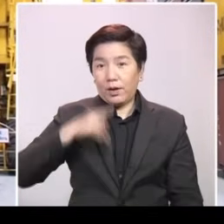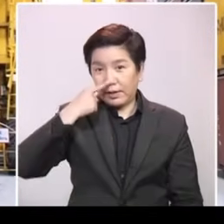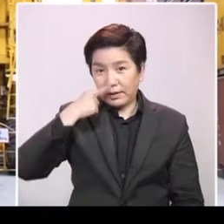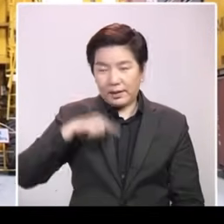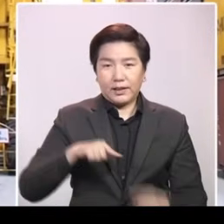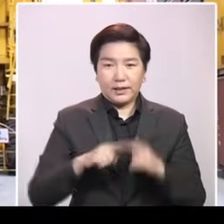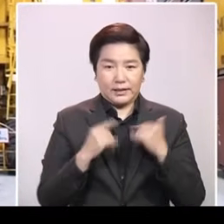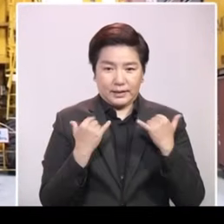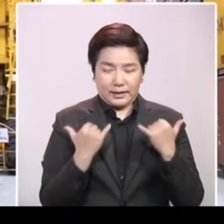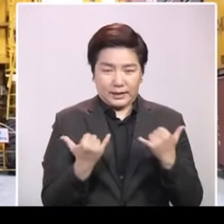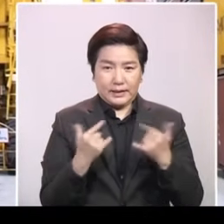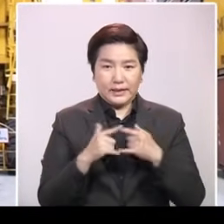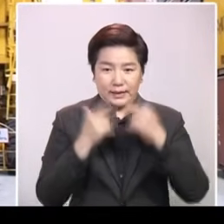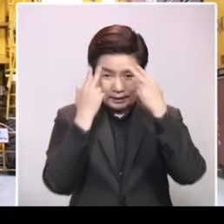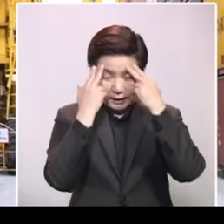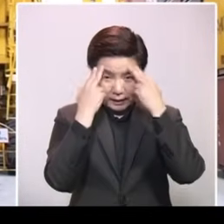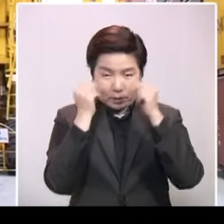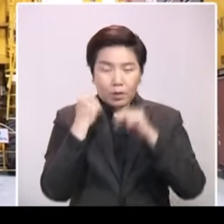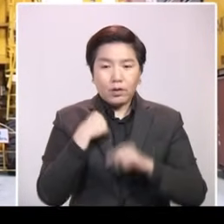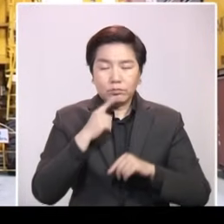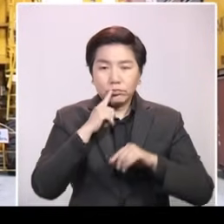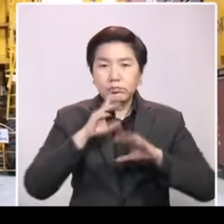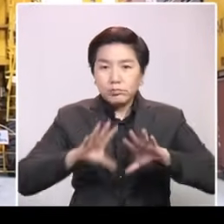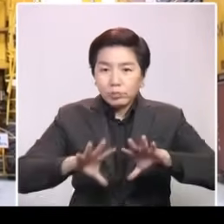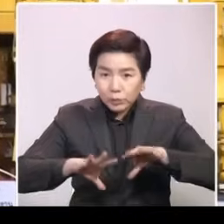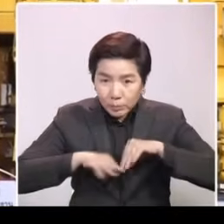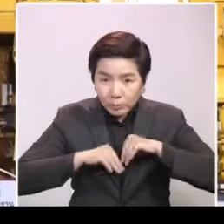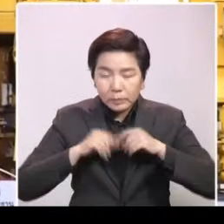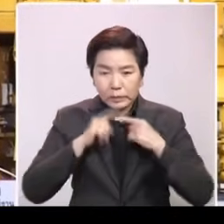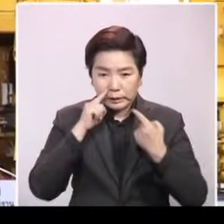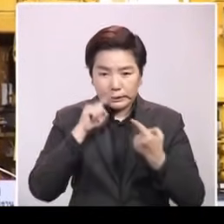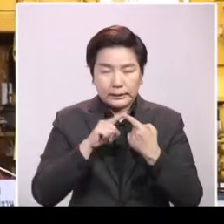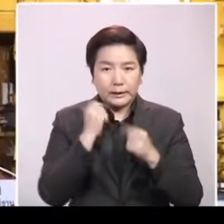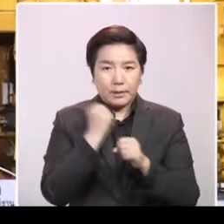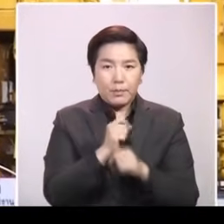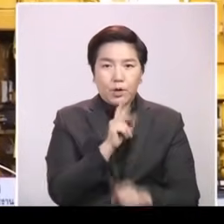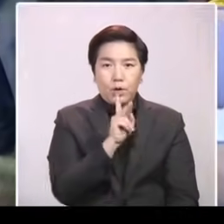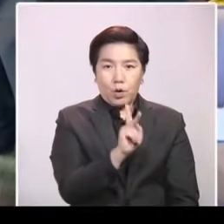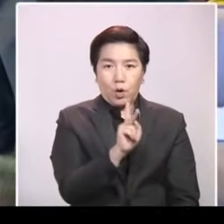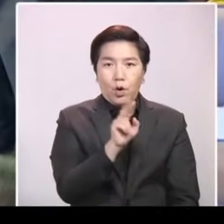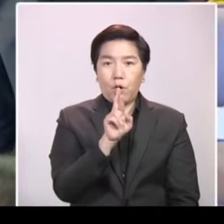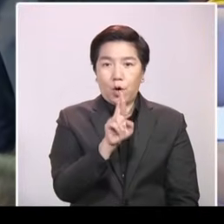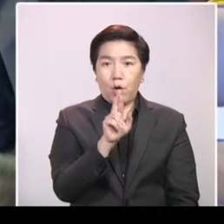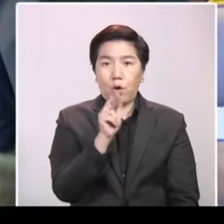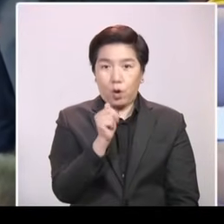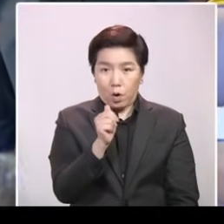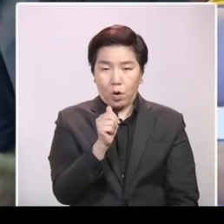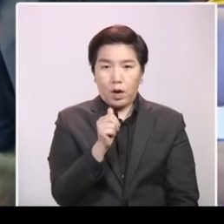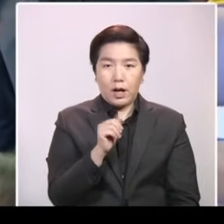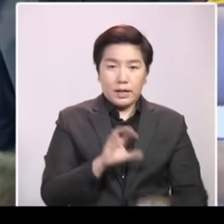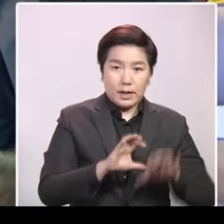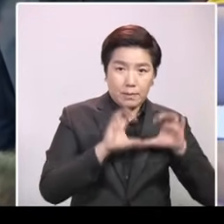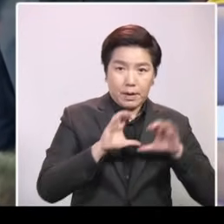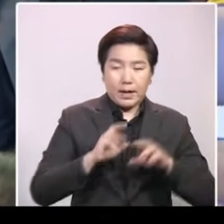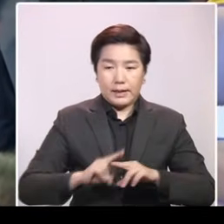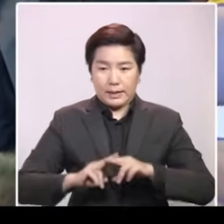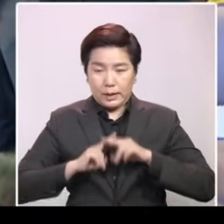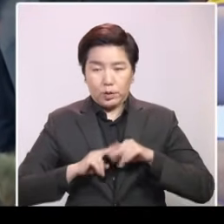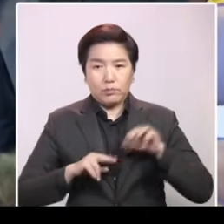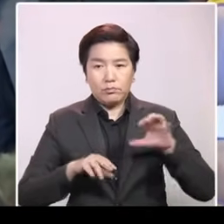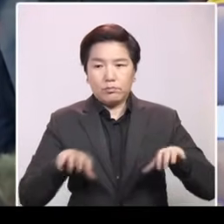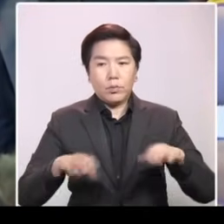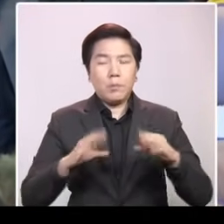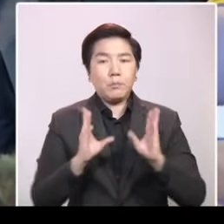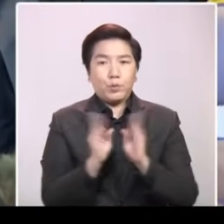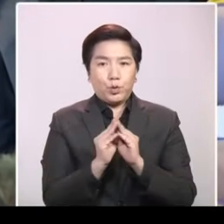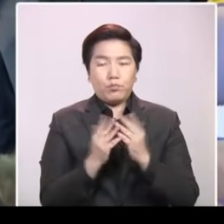ไทยบอกว่าท่านนายกรัฐมนตรีรับปากค่ะว่าจะมีการตั้งกรอระหว่างรัฐบาลและเอกชนโดยอาจจะมีการ